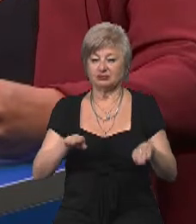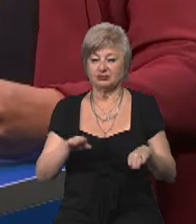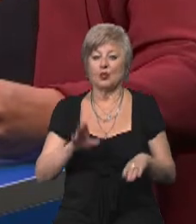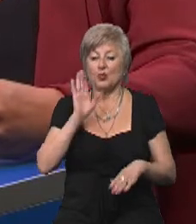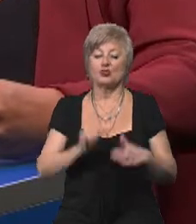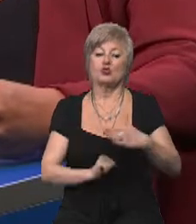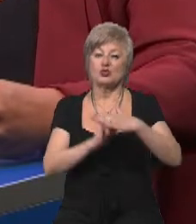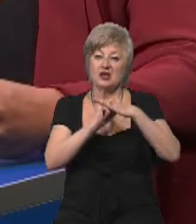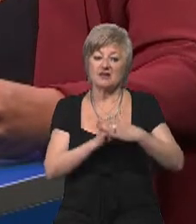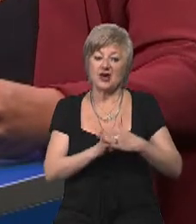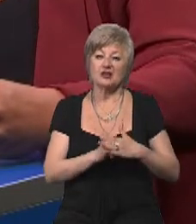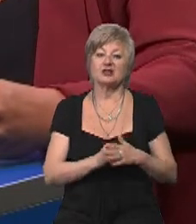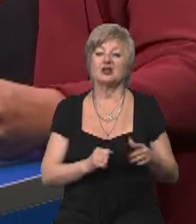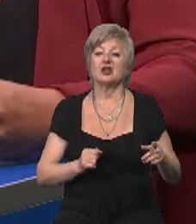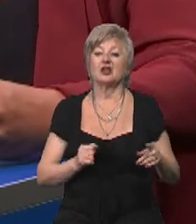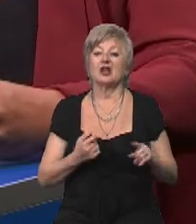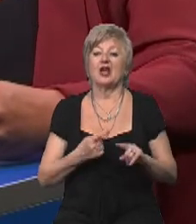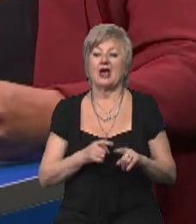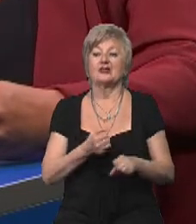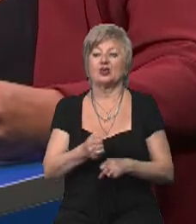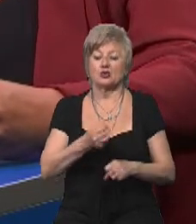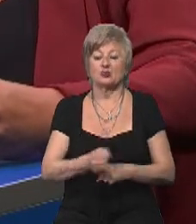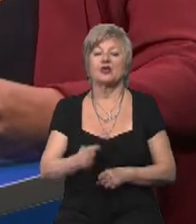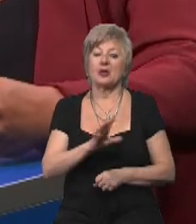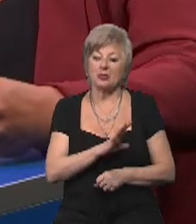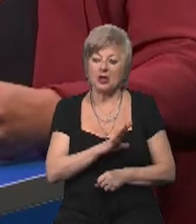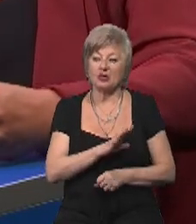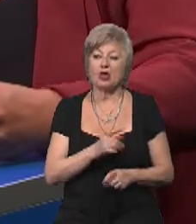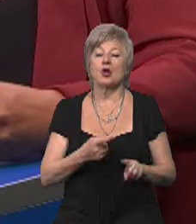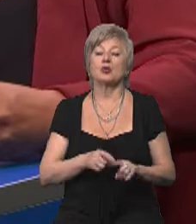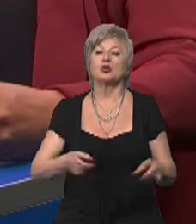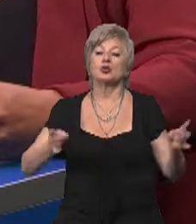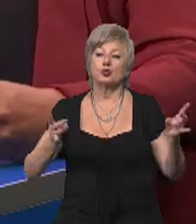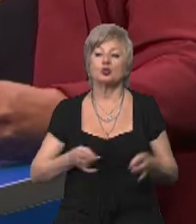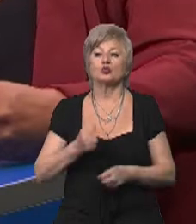підстави для того, щоб це насильство відбувалося. Тому треба